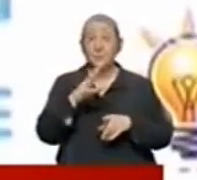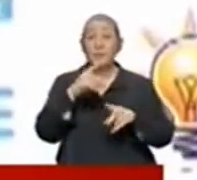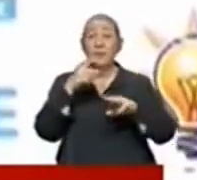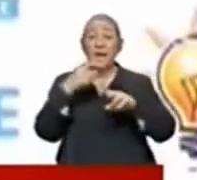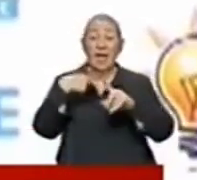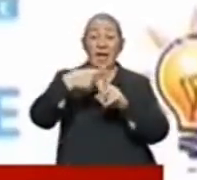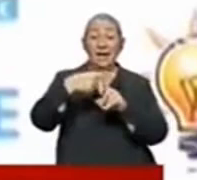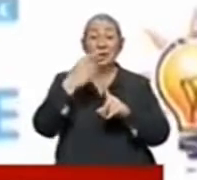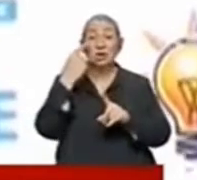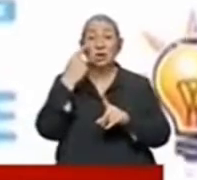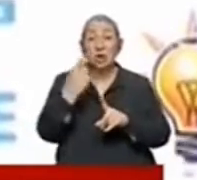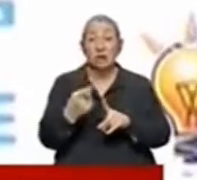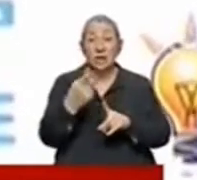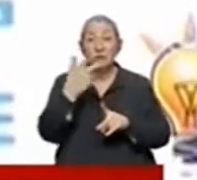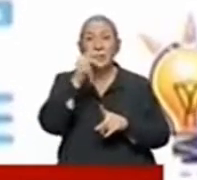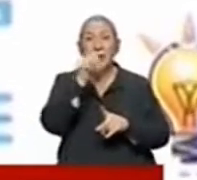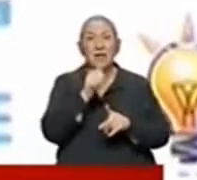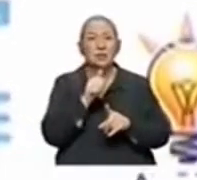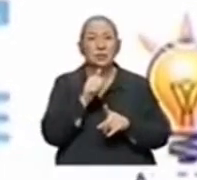ek göstergelerini